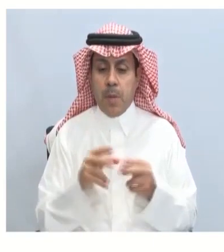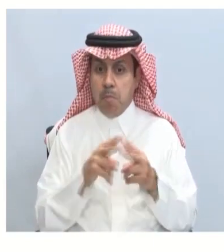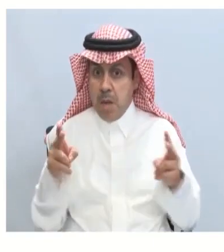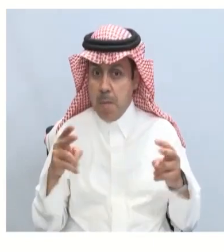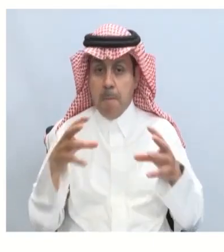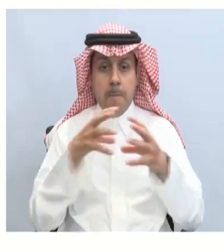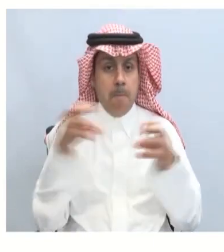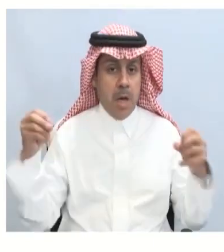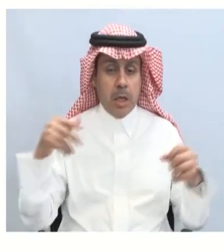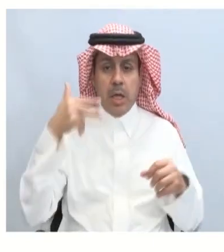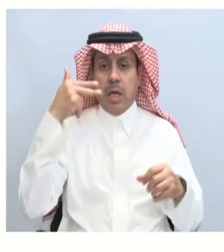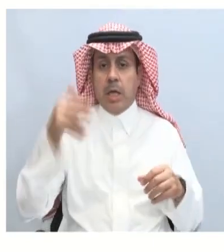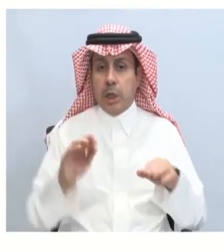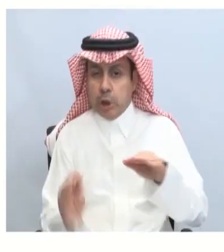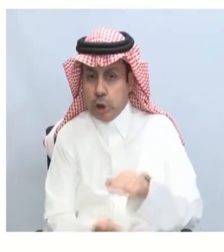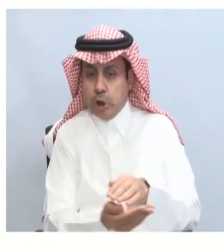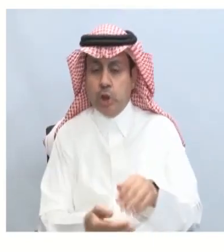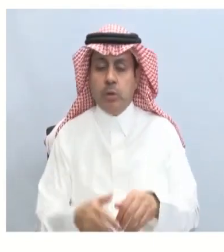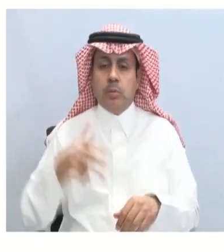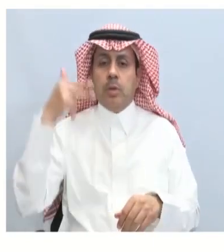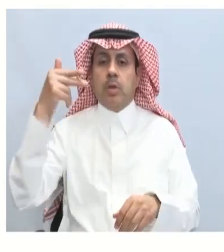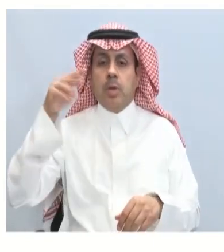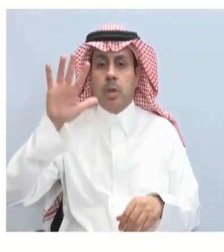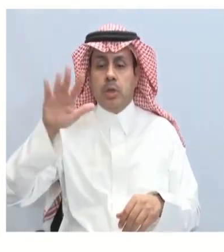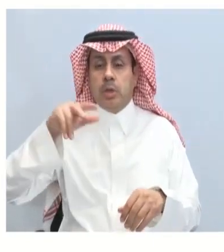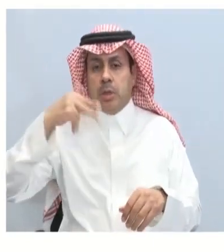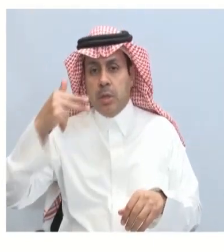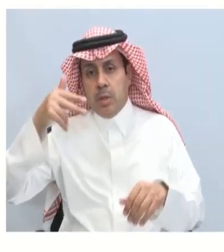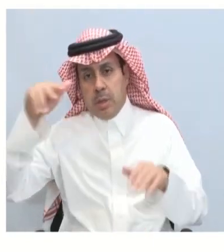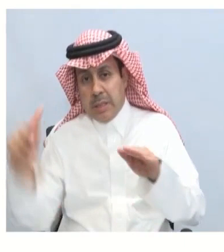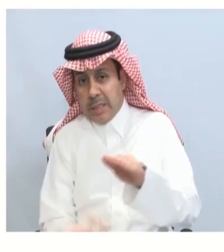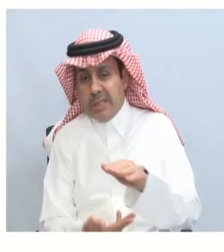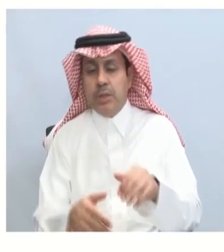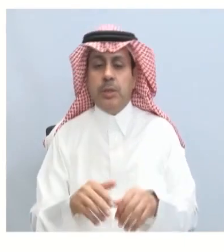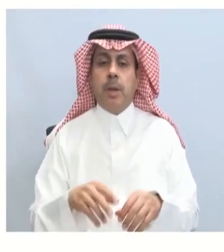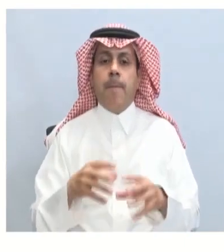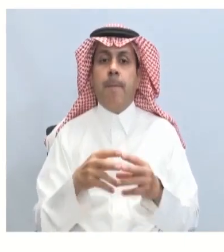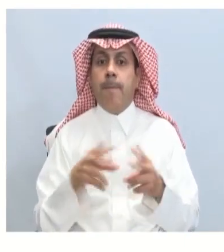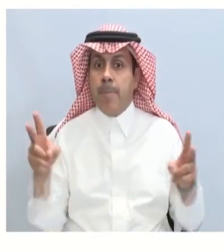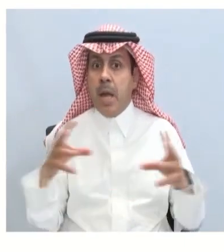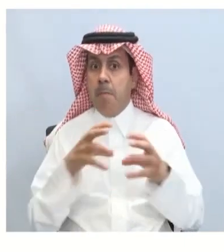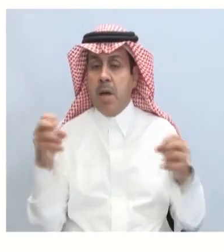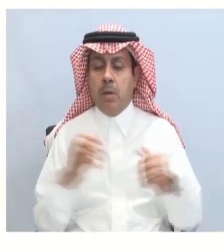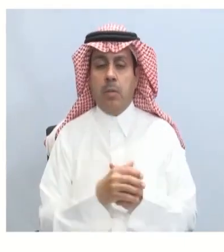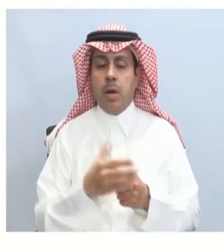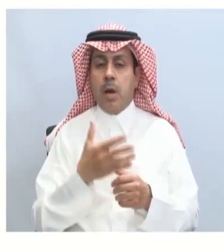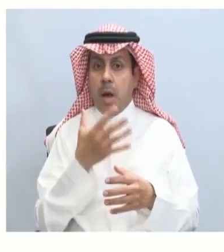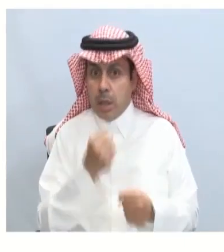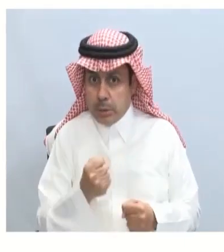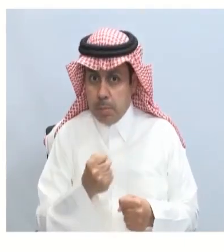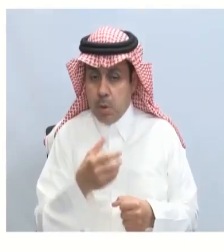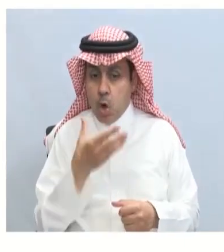الغش وكذلك مع ذكر الدليل الغش ما معناه ايها الطلاب هو كتمان العيوب التي في